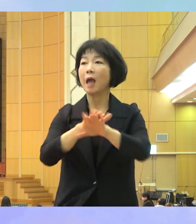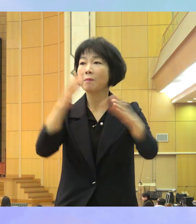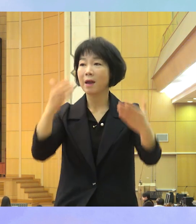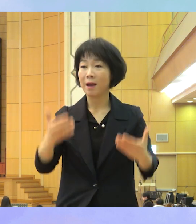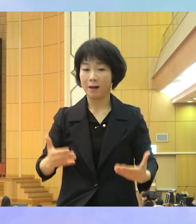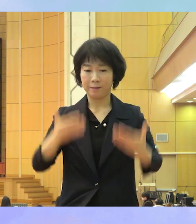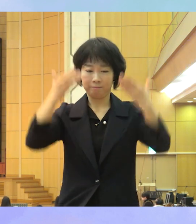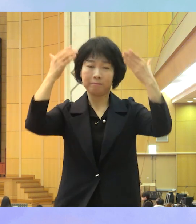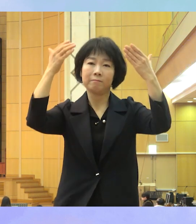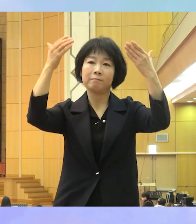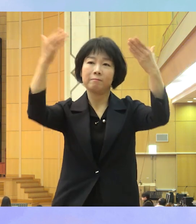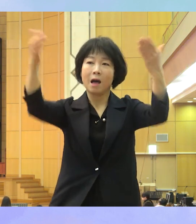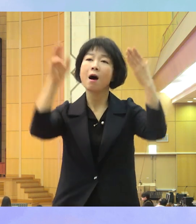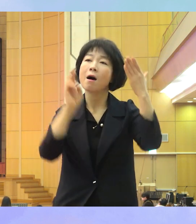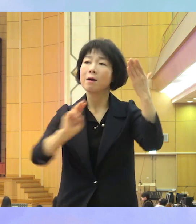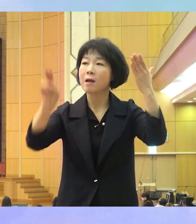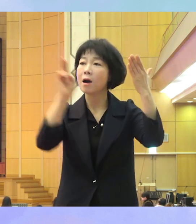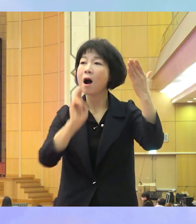예배합니다.